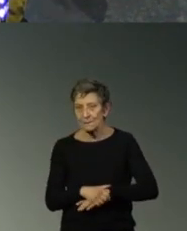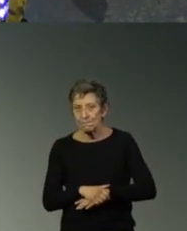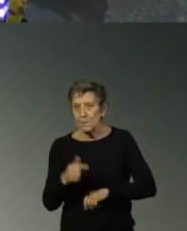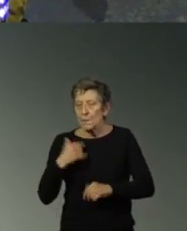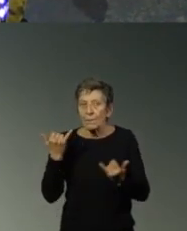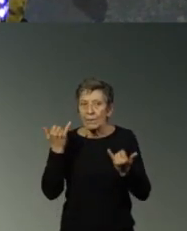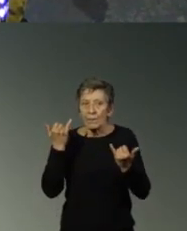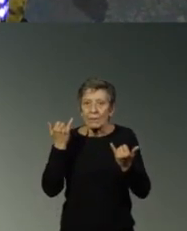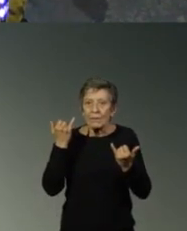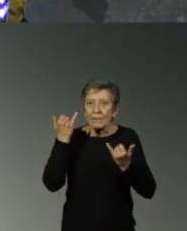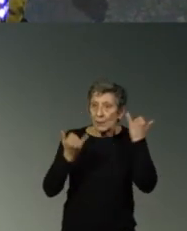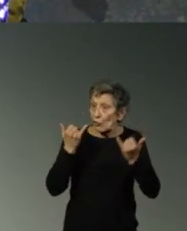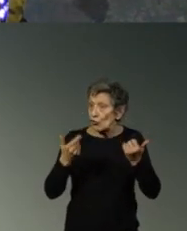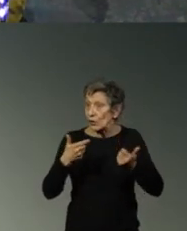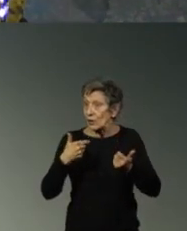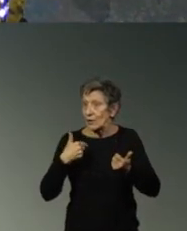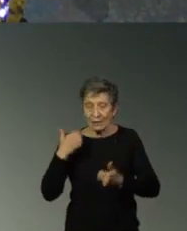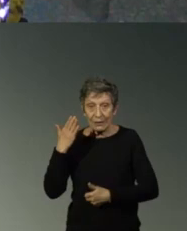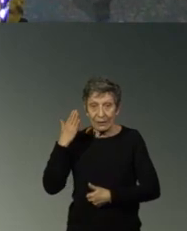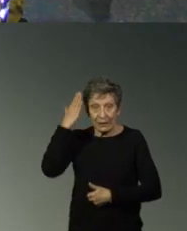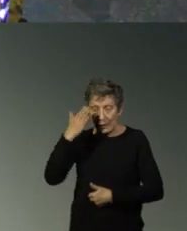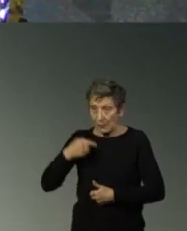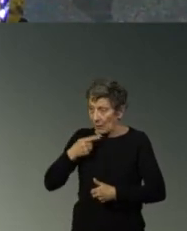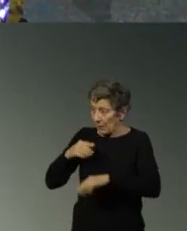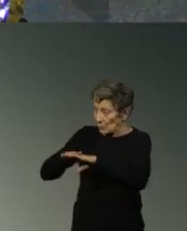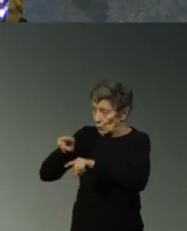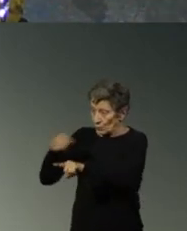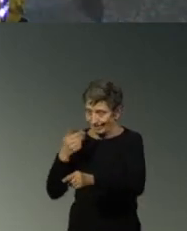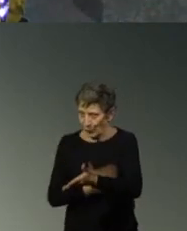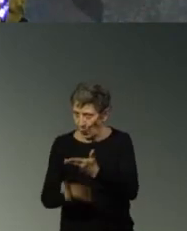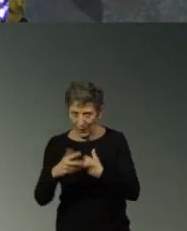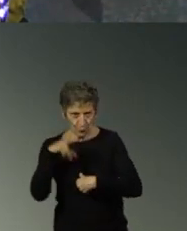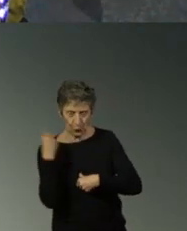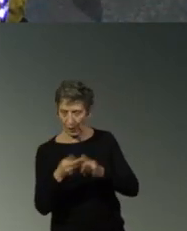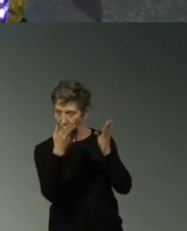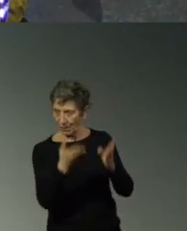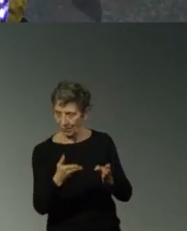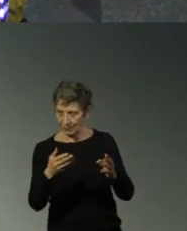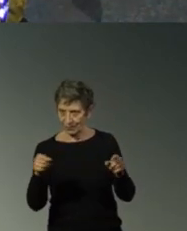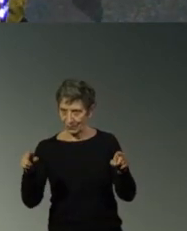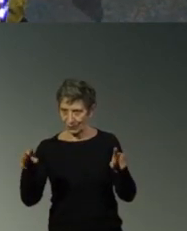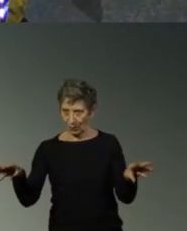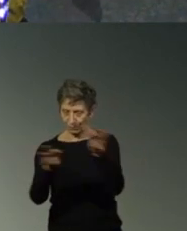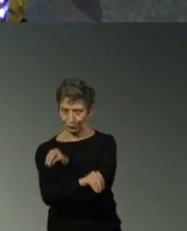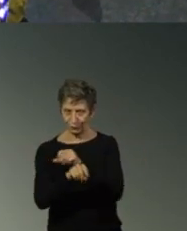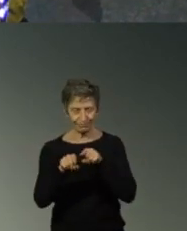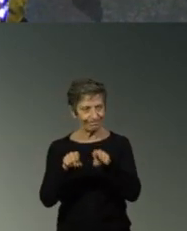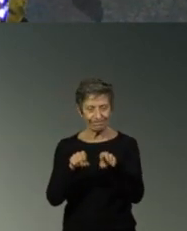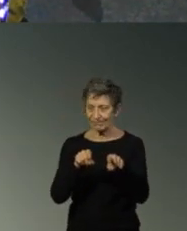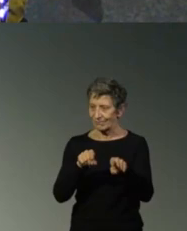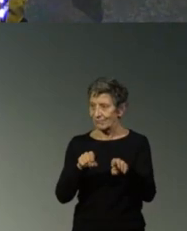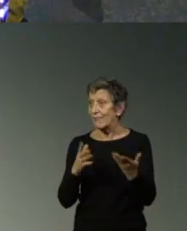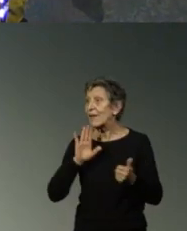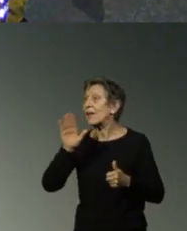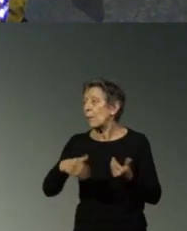imaginer maintenant remplacer l'animal dont nous sommes en train de parler par un être humain et qu'est-ce que ça suscite chez